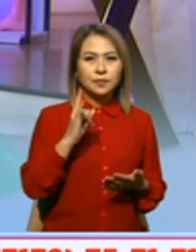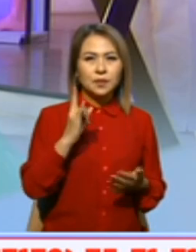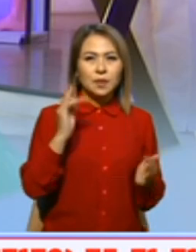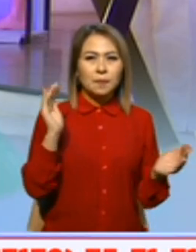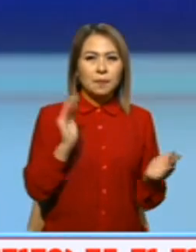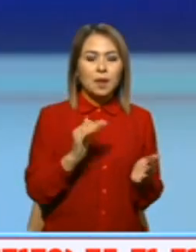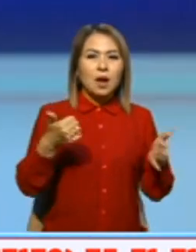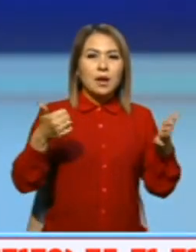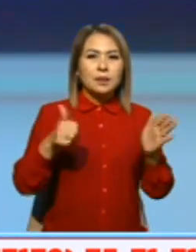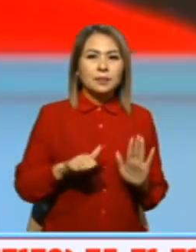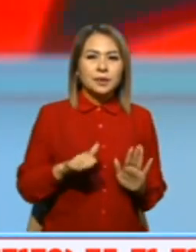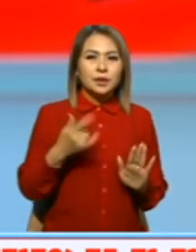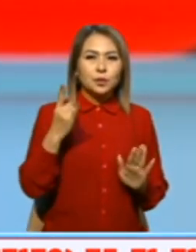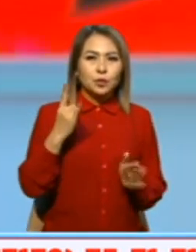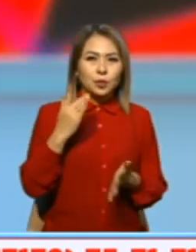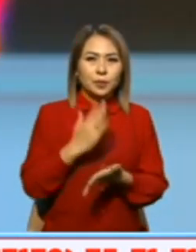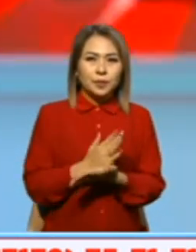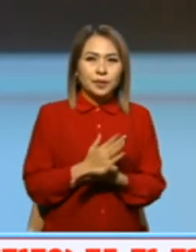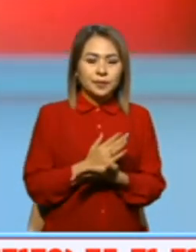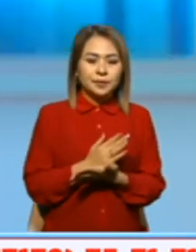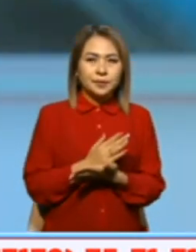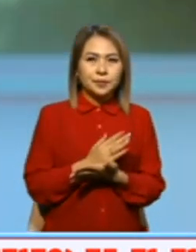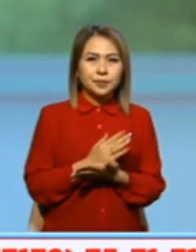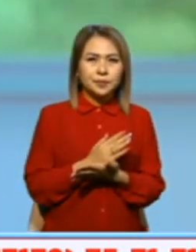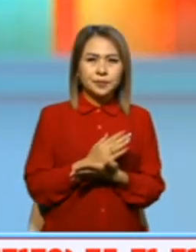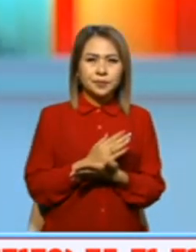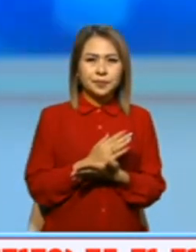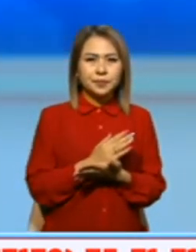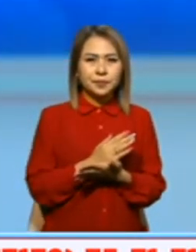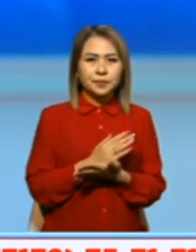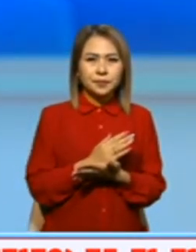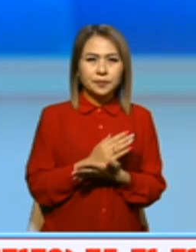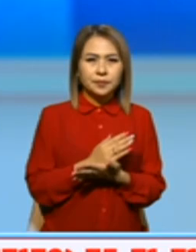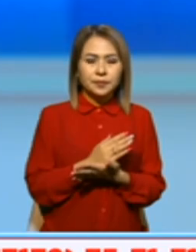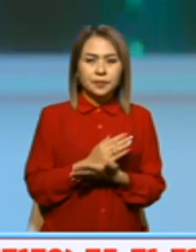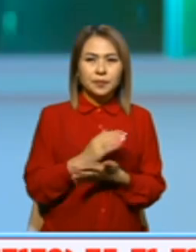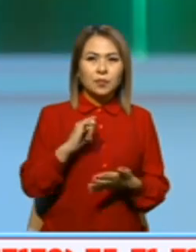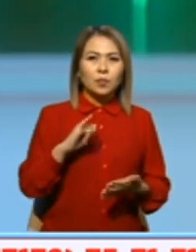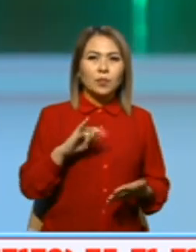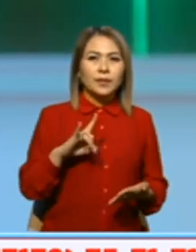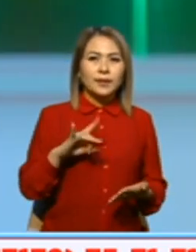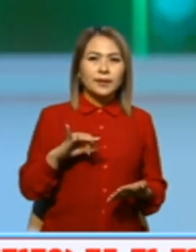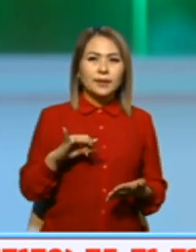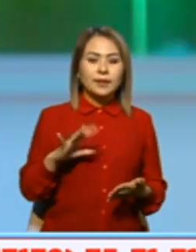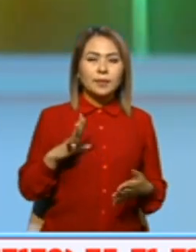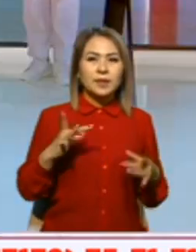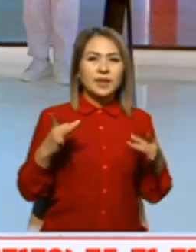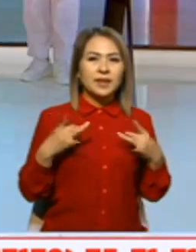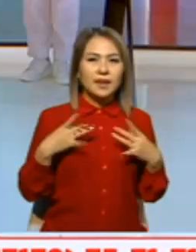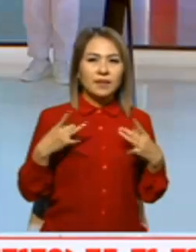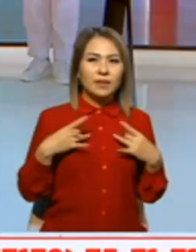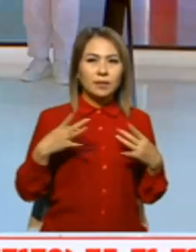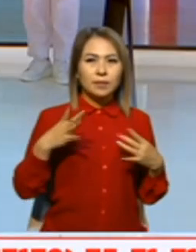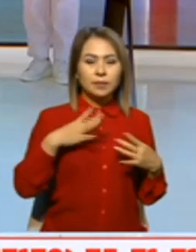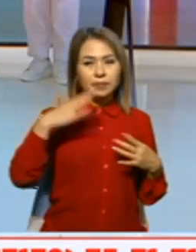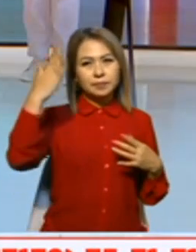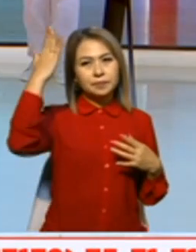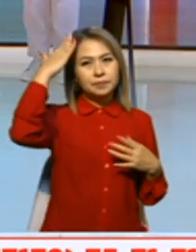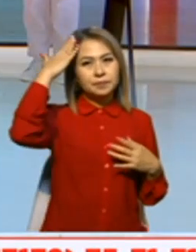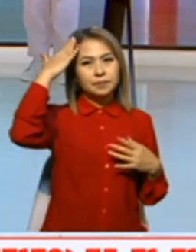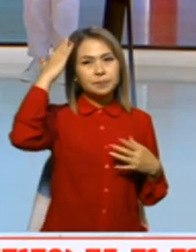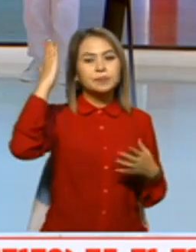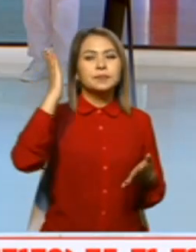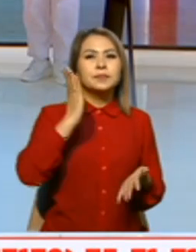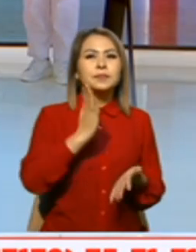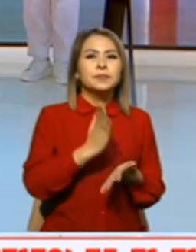бар еді. Неге музейге, неге апарып едік, невропатологқа музейге түсіріп едік, басының жаңағыдай несі